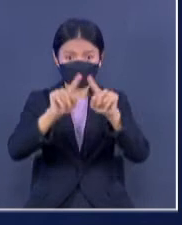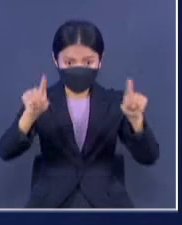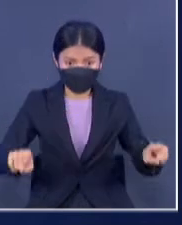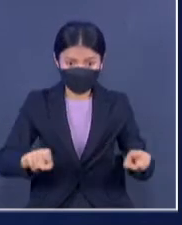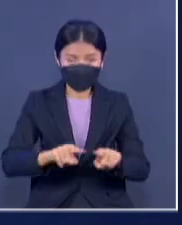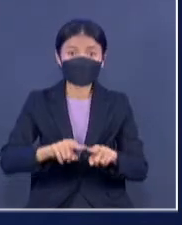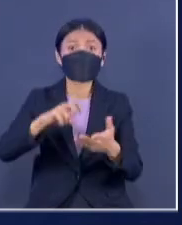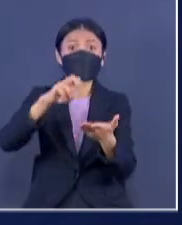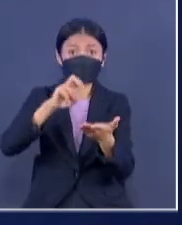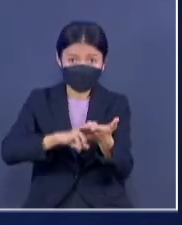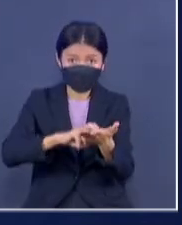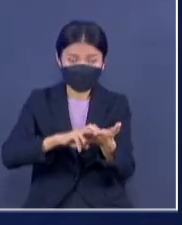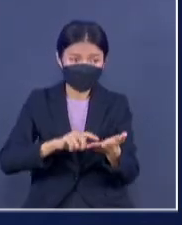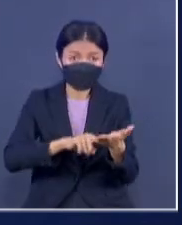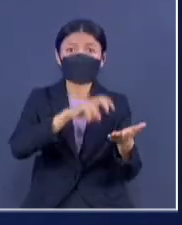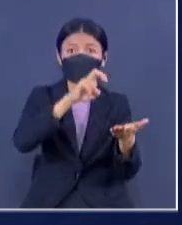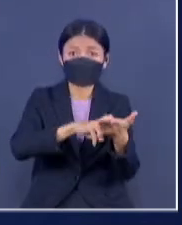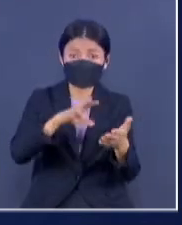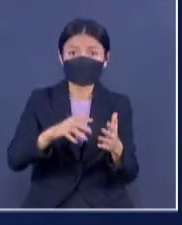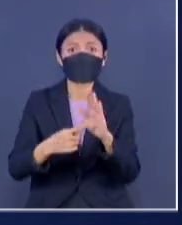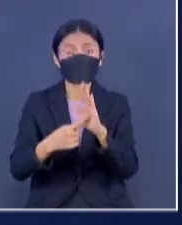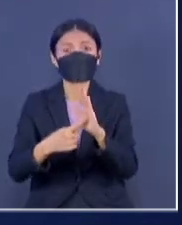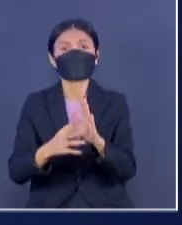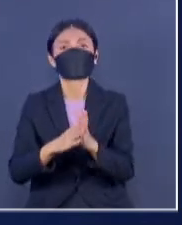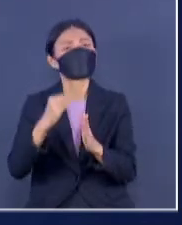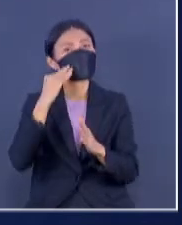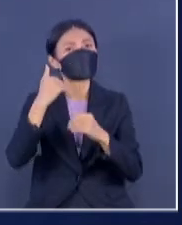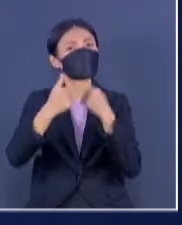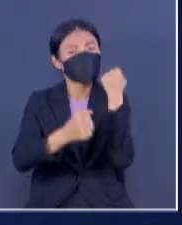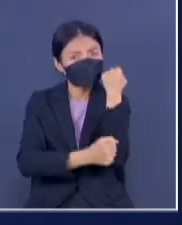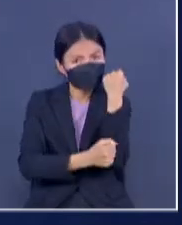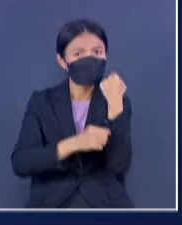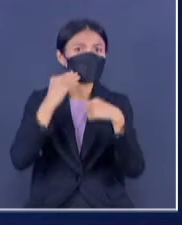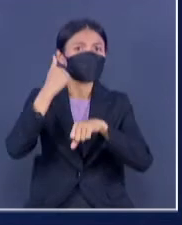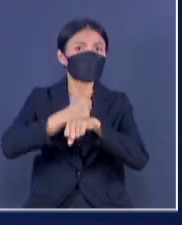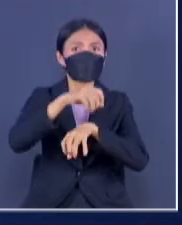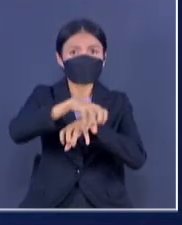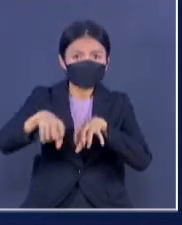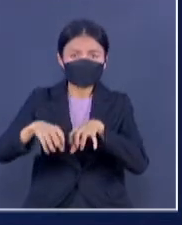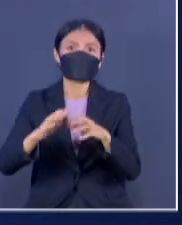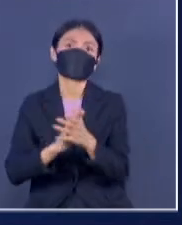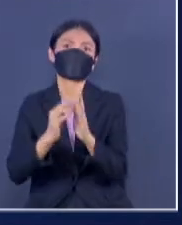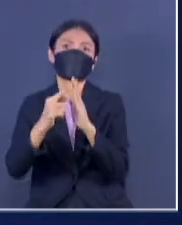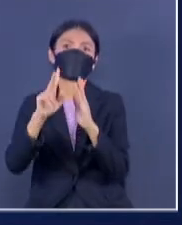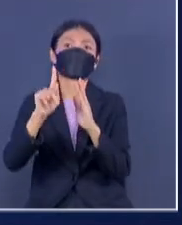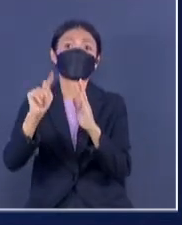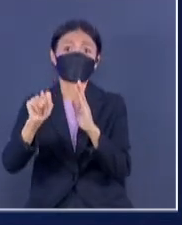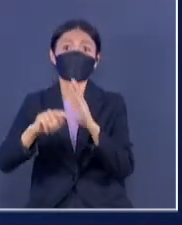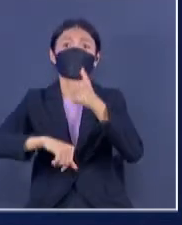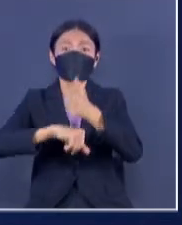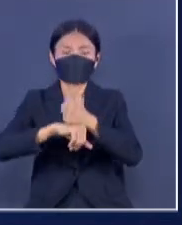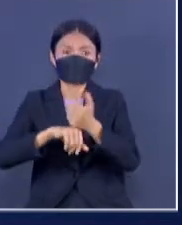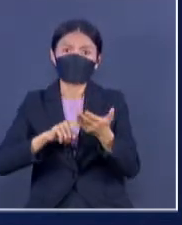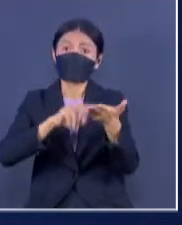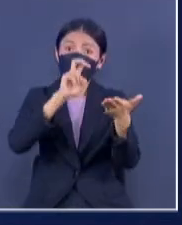พนักงานเจ้าหน้าที่อย่างเช่นใครบ้างกำนันผู้ใหญ่บ้านผู้อำนวยการเขตและก็ต้องมีการสแกนแอปพลิเคชันไทย